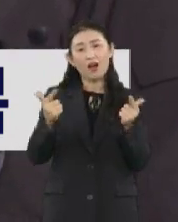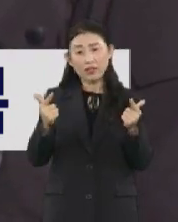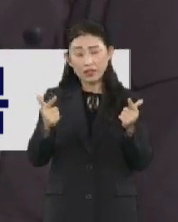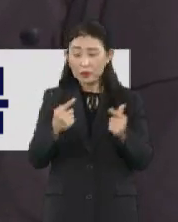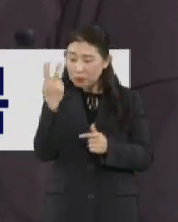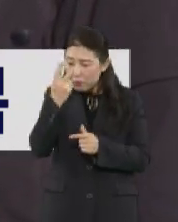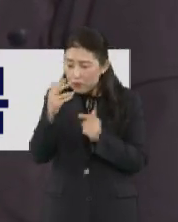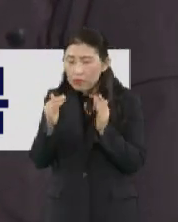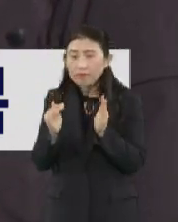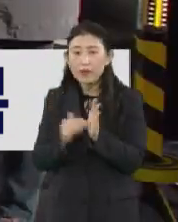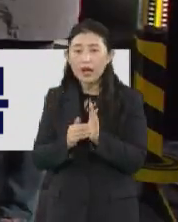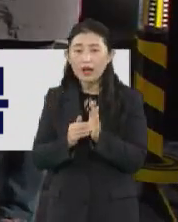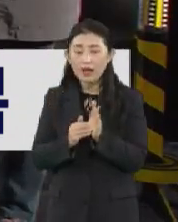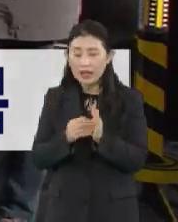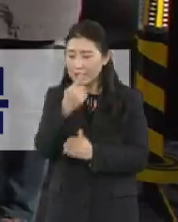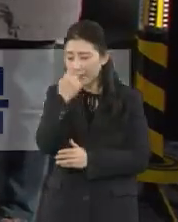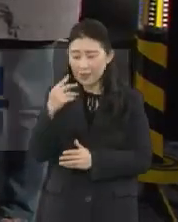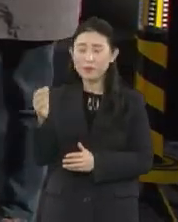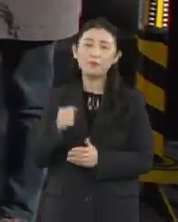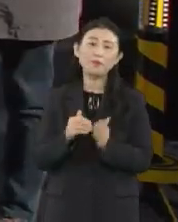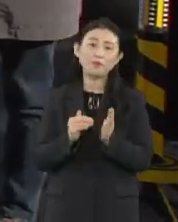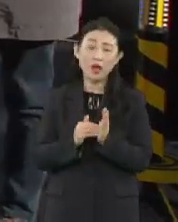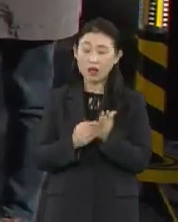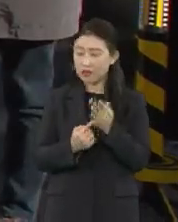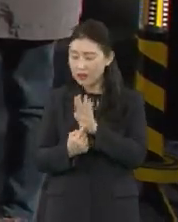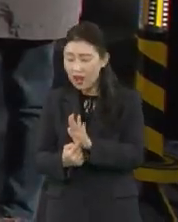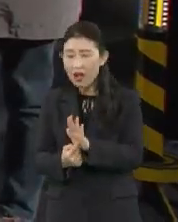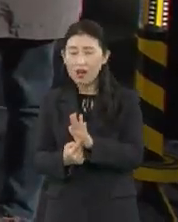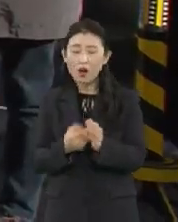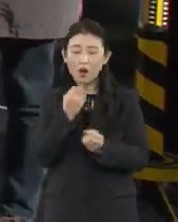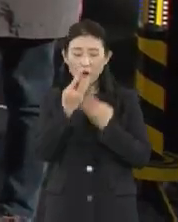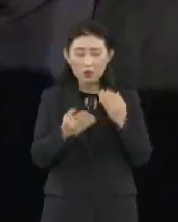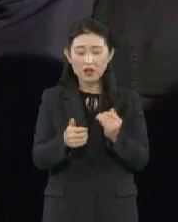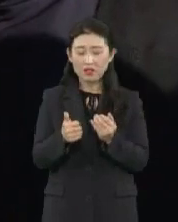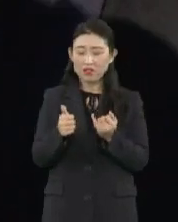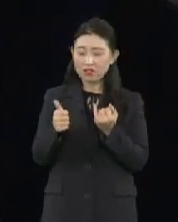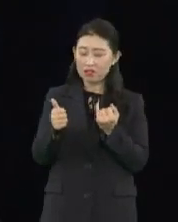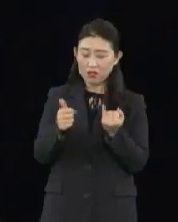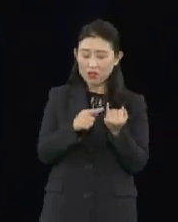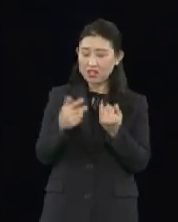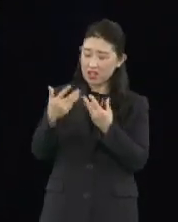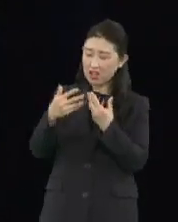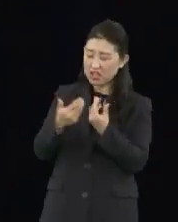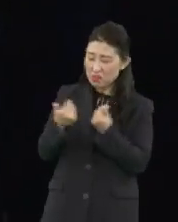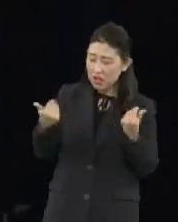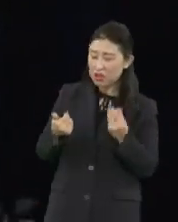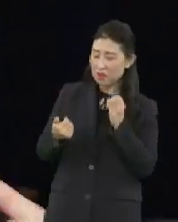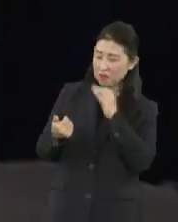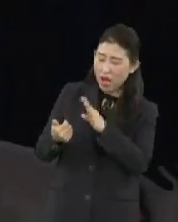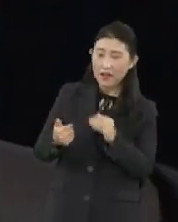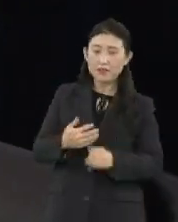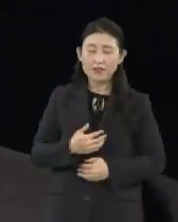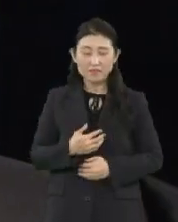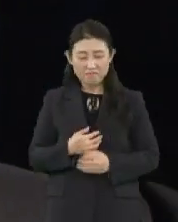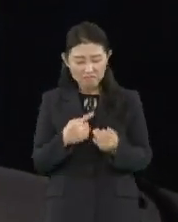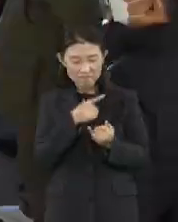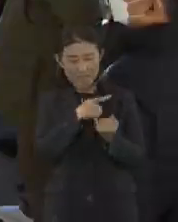검찰 조사 과정에서 추가 증거 등을 제시하자 여자친구가 이별을 통보하면서 살해하기로 마음먹었다고 밝혔습니다.